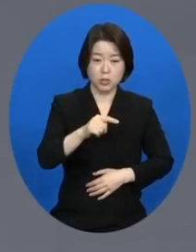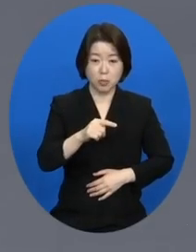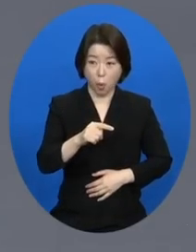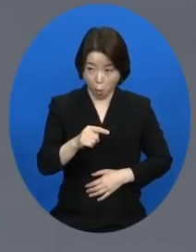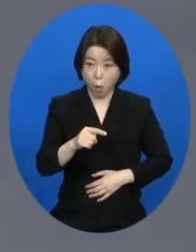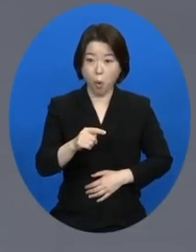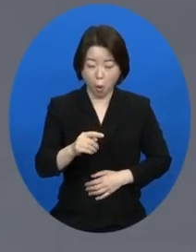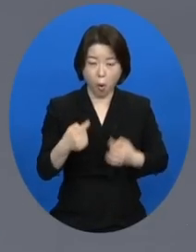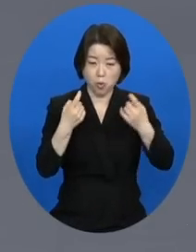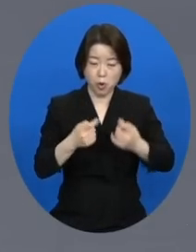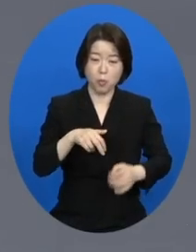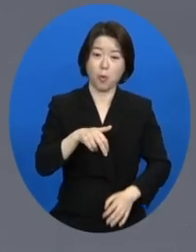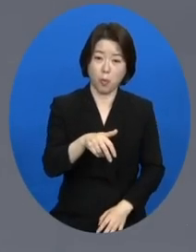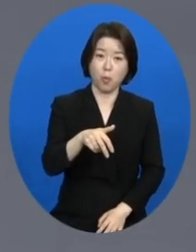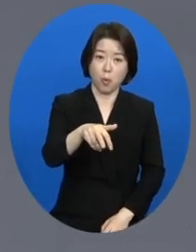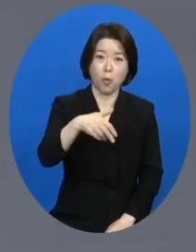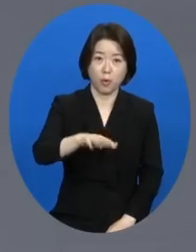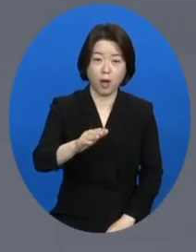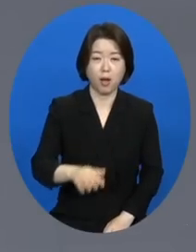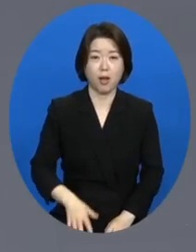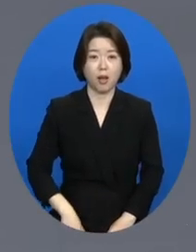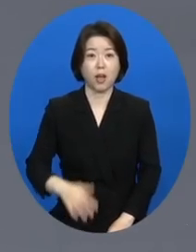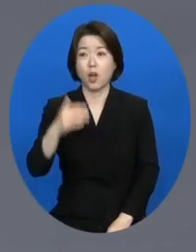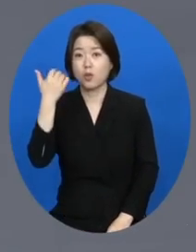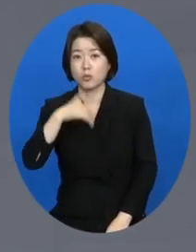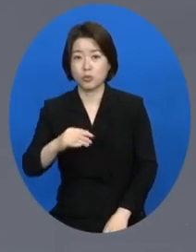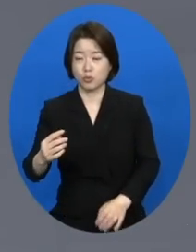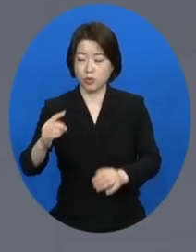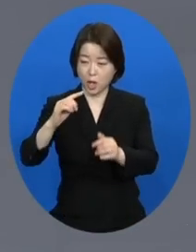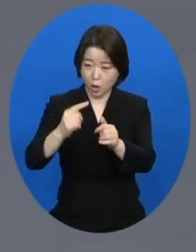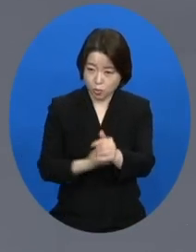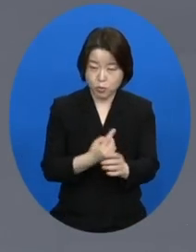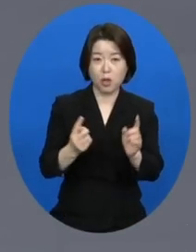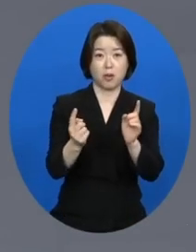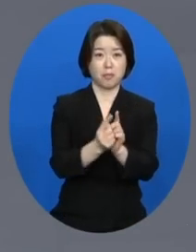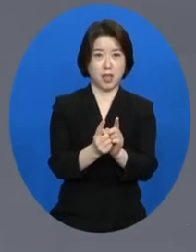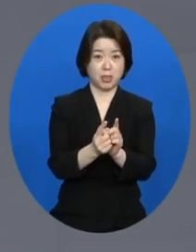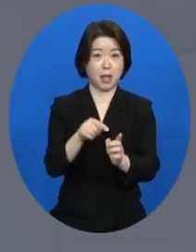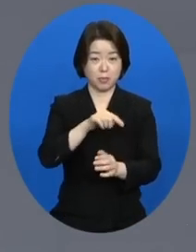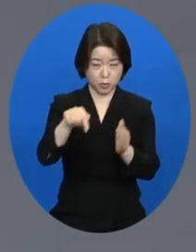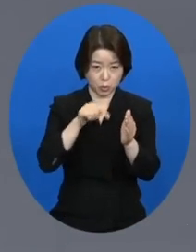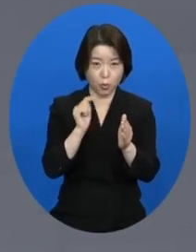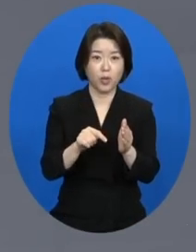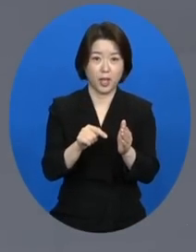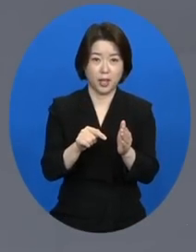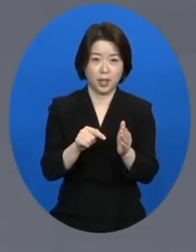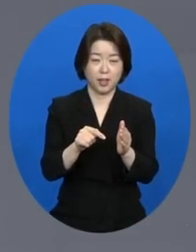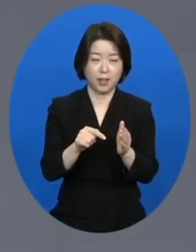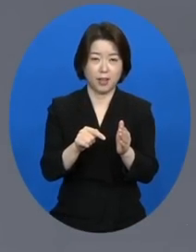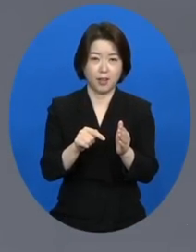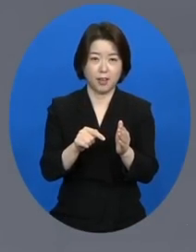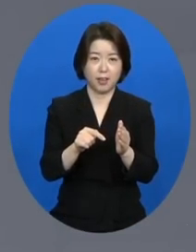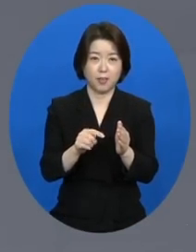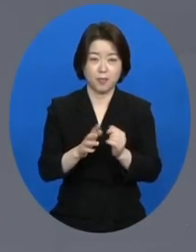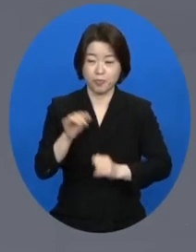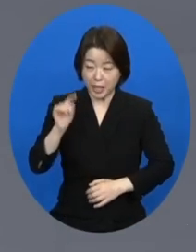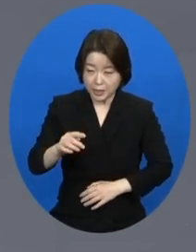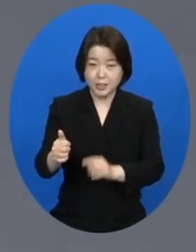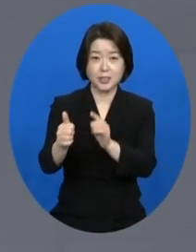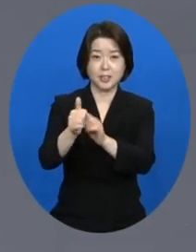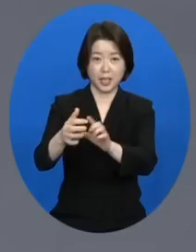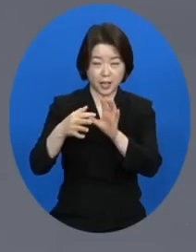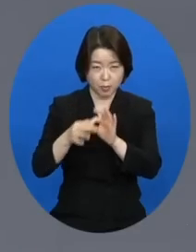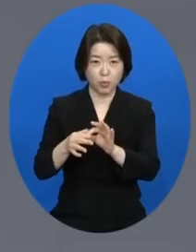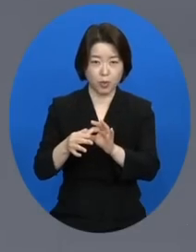여정을 계속해 나갑니다. 누군가와의 우연한 만남 속에 그 사람을